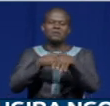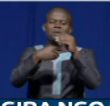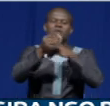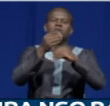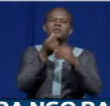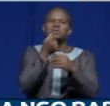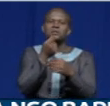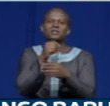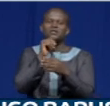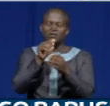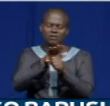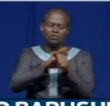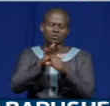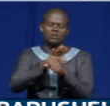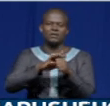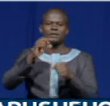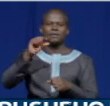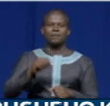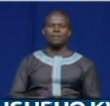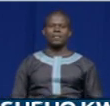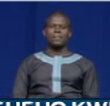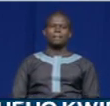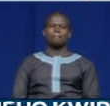imiti itujuje ubuziranenge